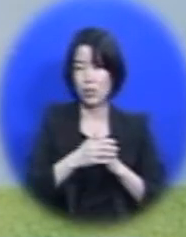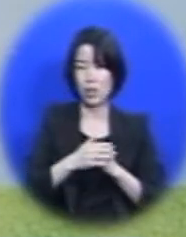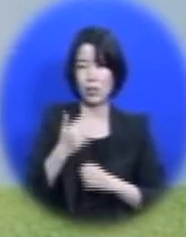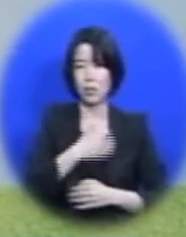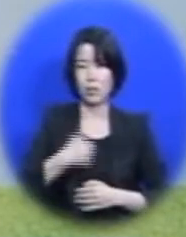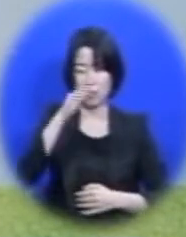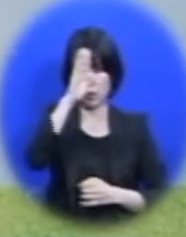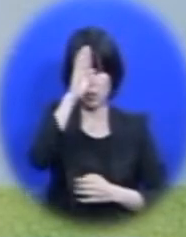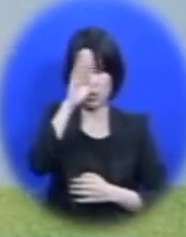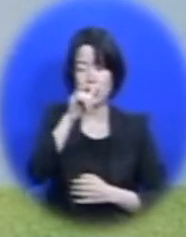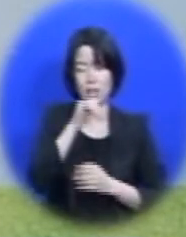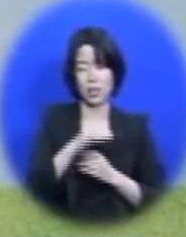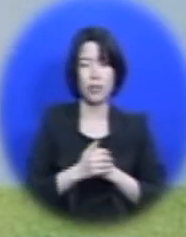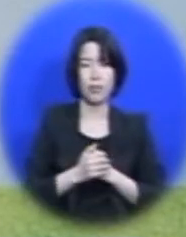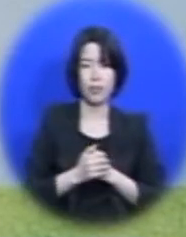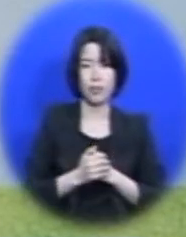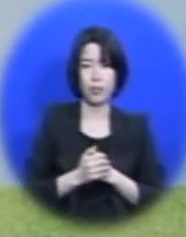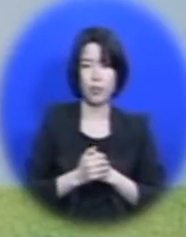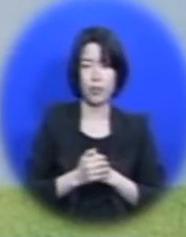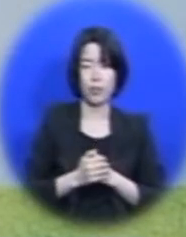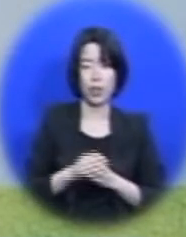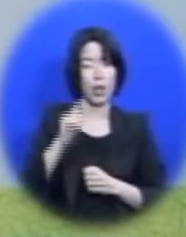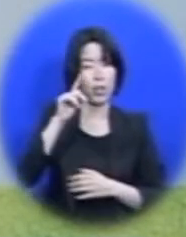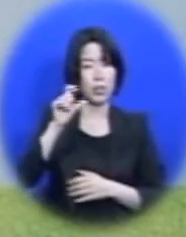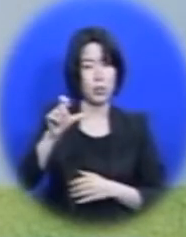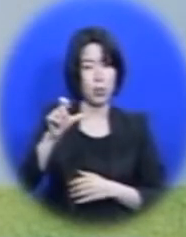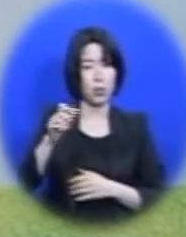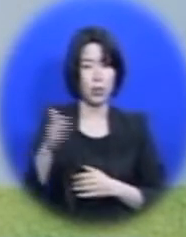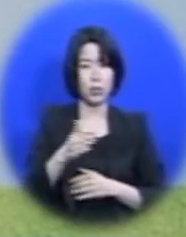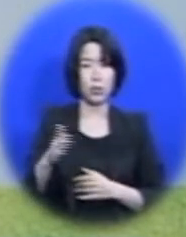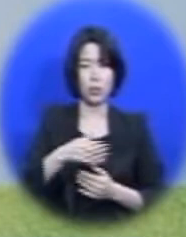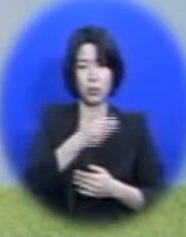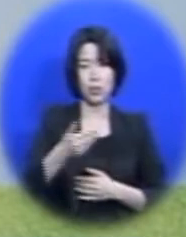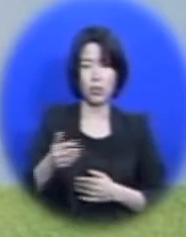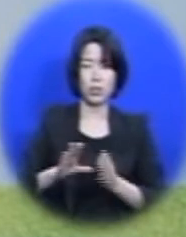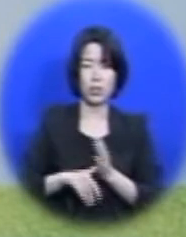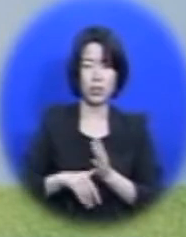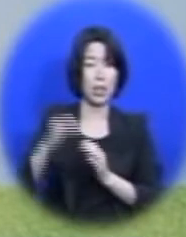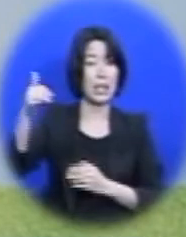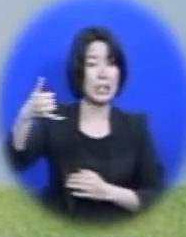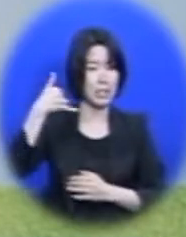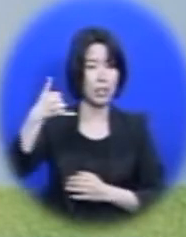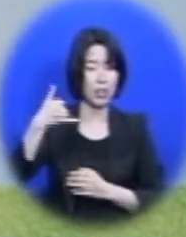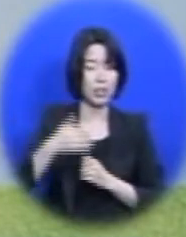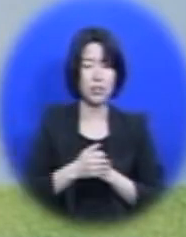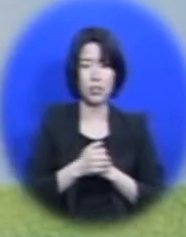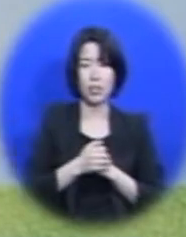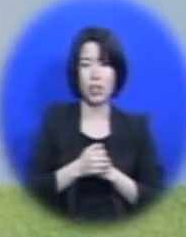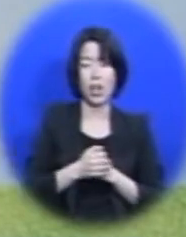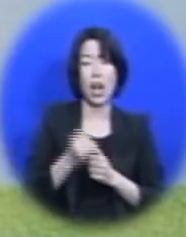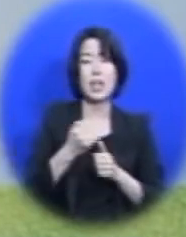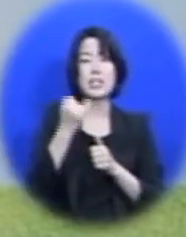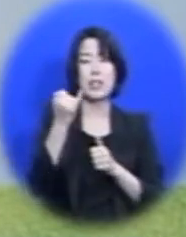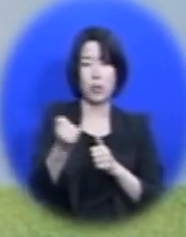몸살을 앓고 있었다. 보름쯤 지났을 때 그에게서 전화가 왔다.